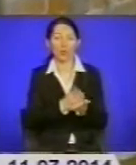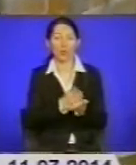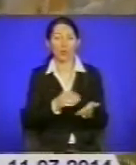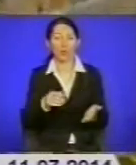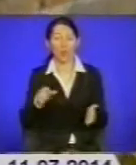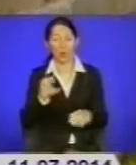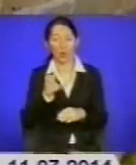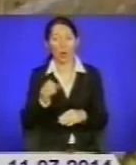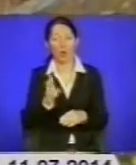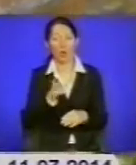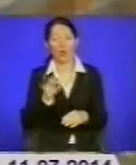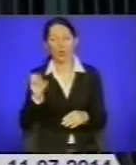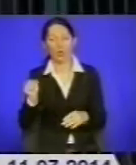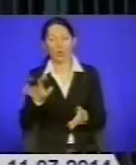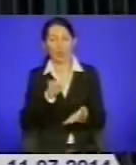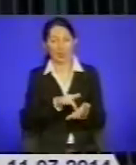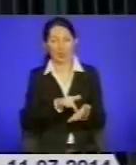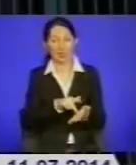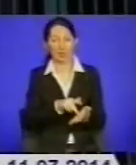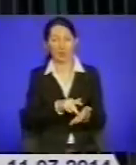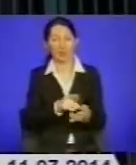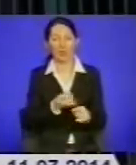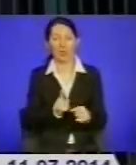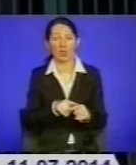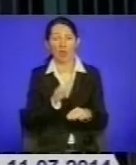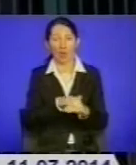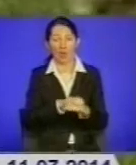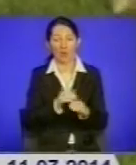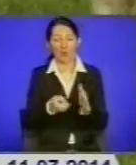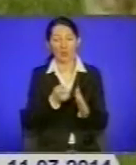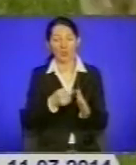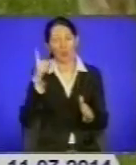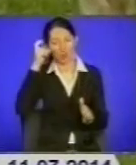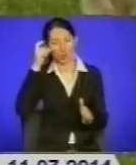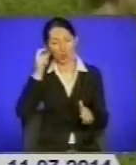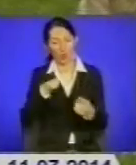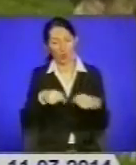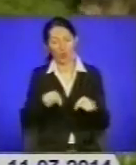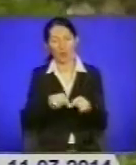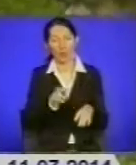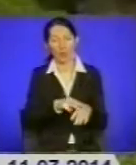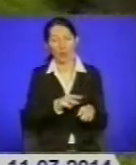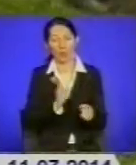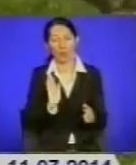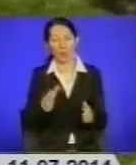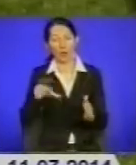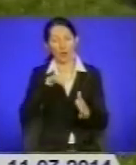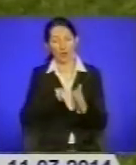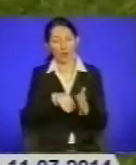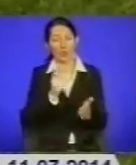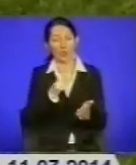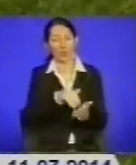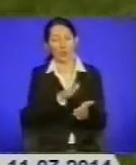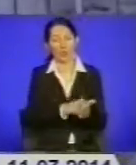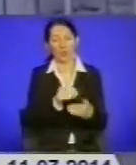при МВС України в Тернопільській області. Даний факт слідчими Чортківського райвідділу міліції було внесено до єдиного реєстру досудових розслідувань і кваліфіковано